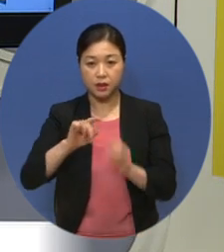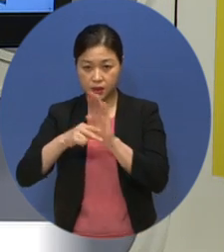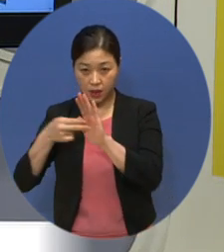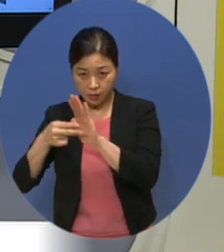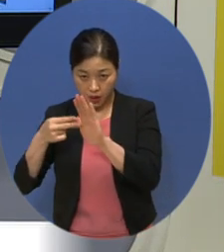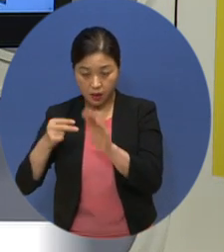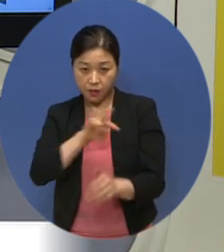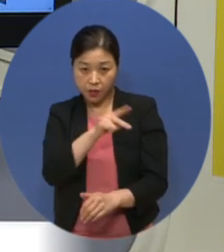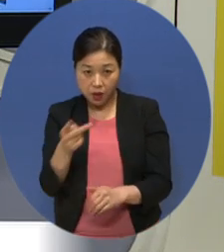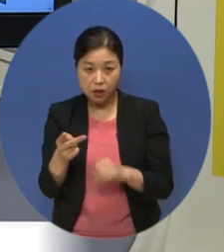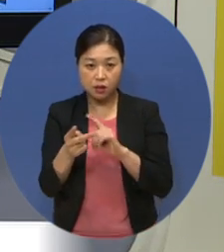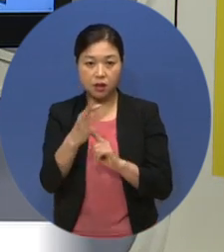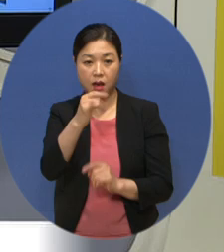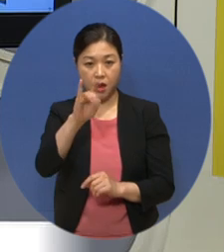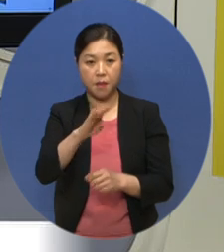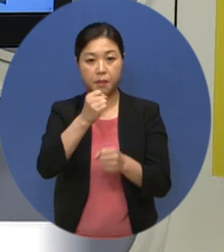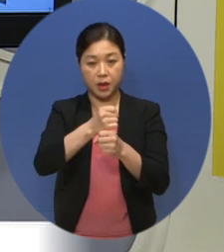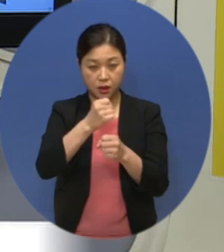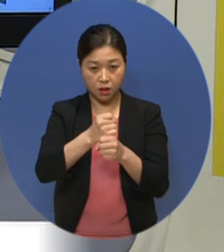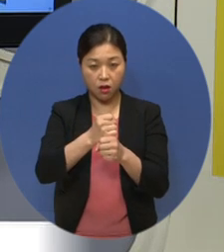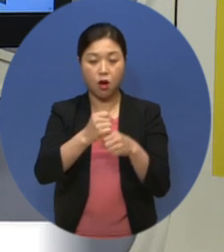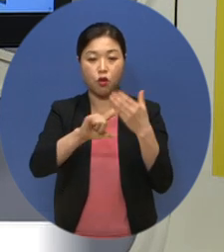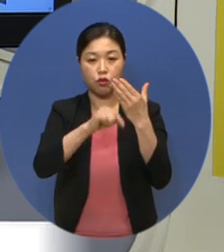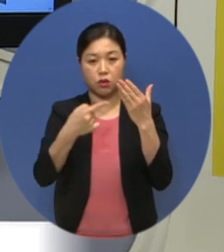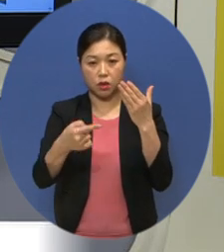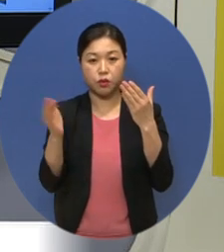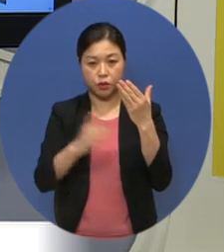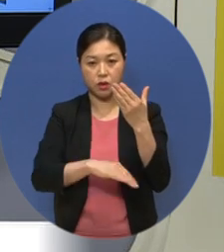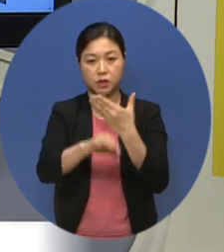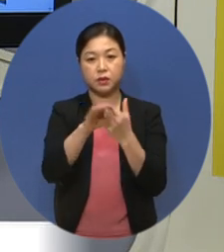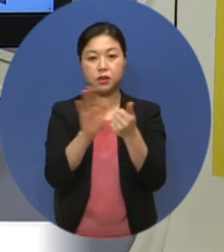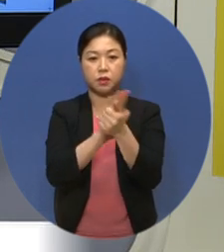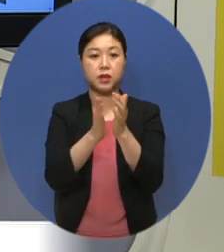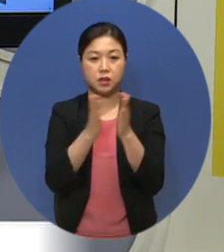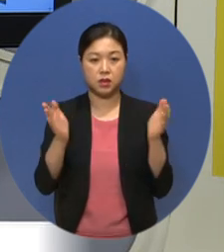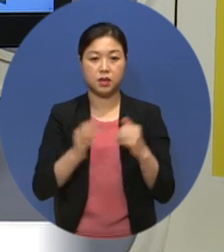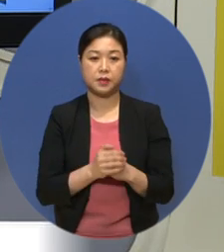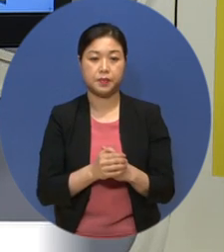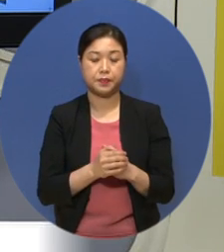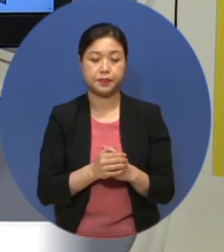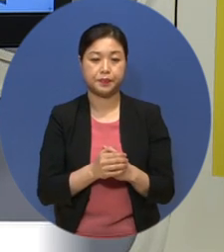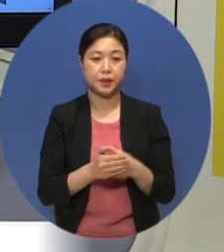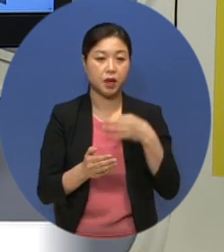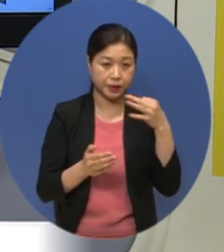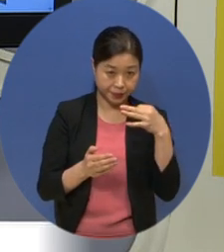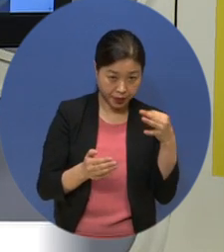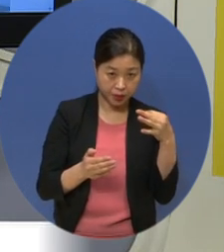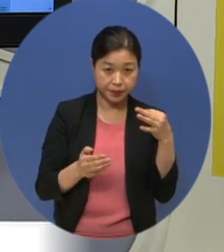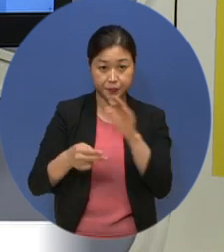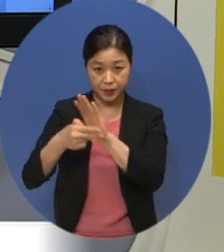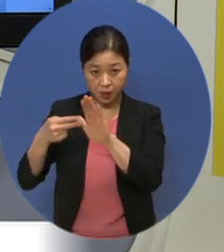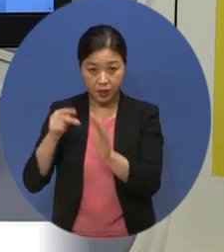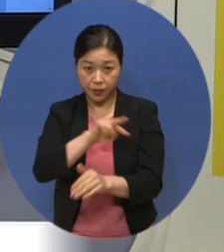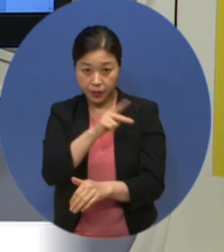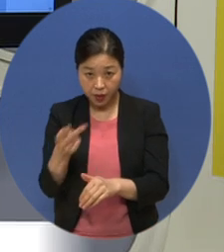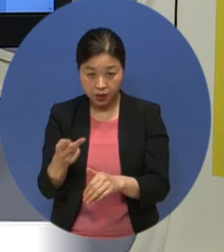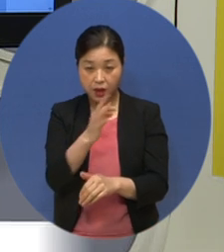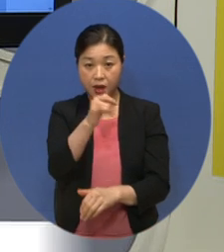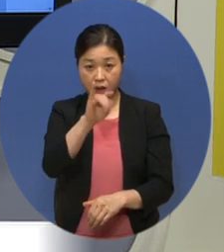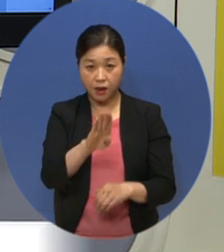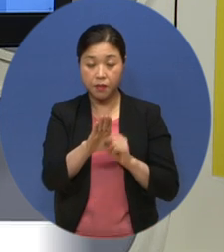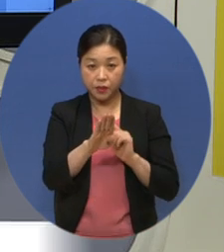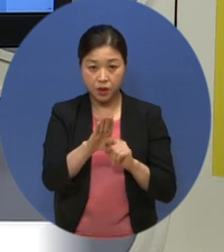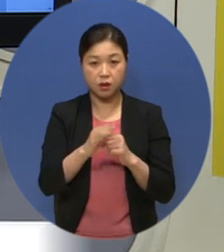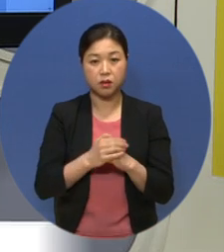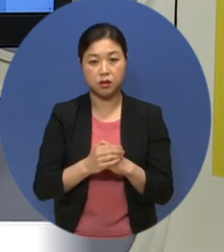지난 1일부터 시범 서비스를 시작했습니다 음성 자막 자동변환 애플리케이션은 air